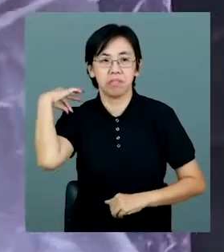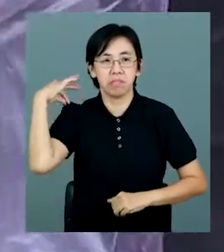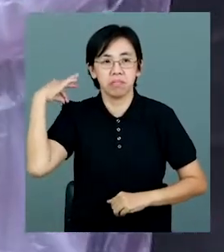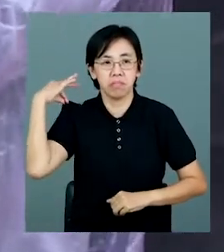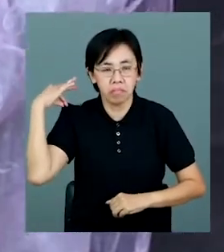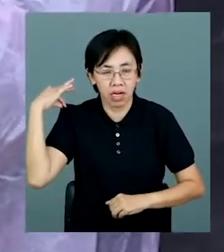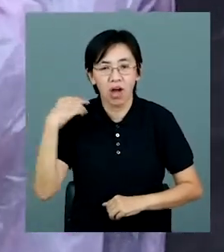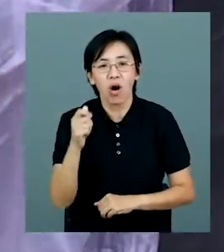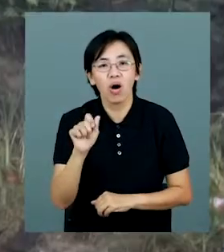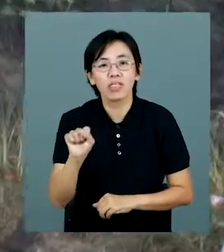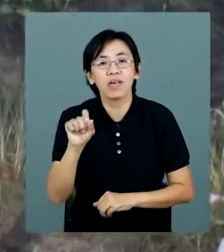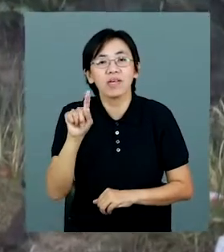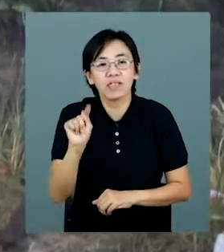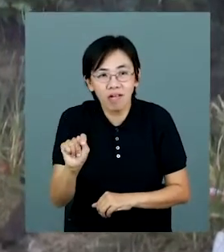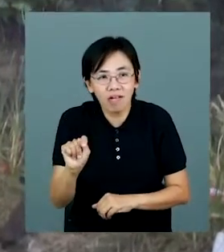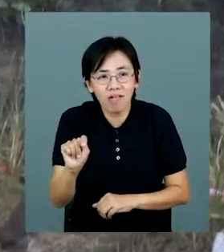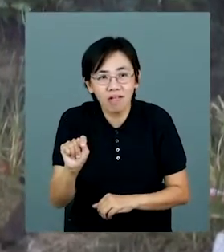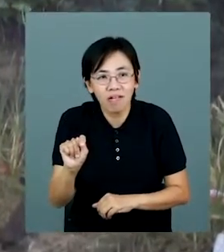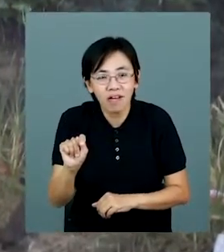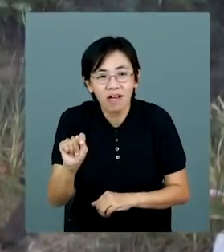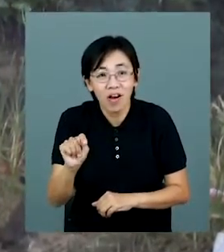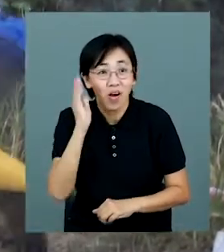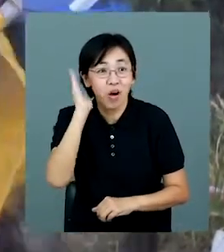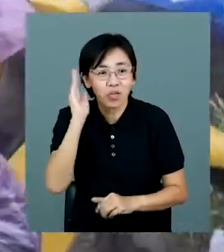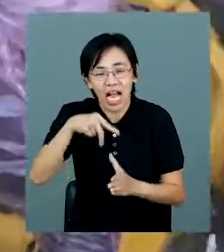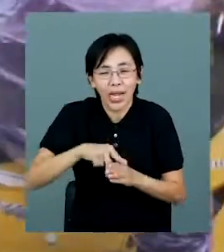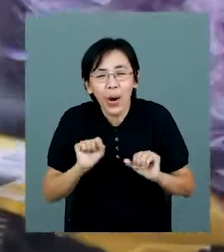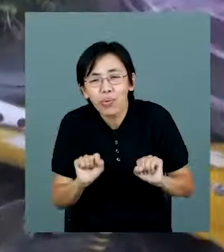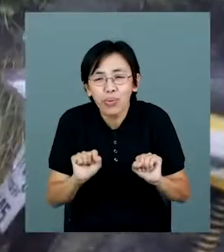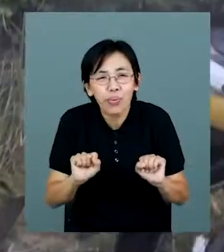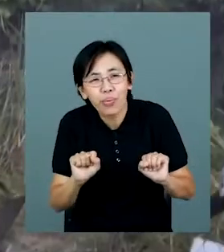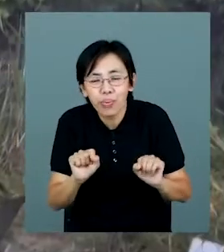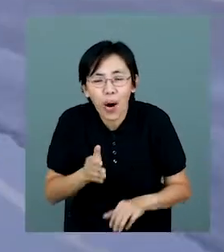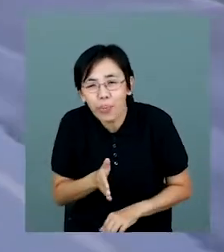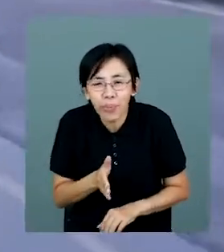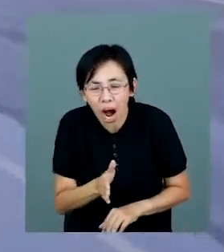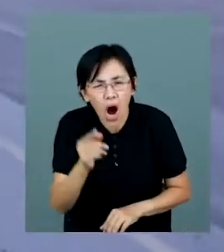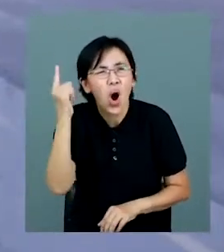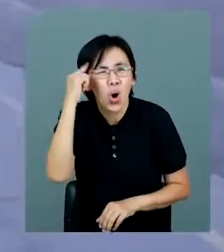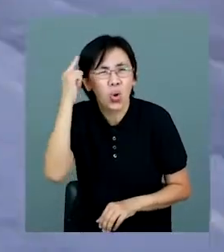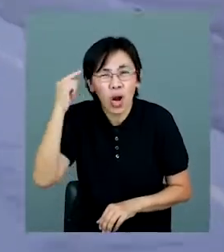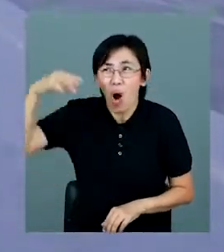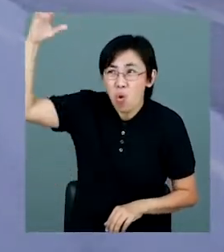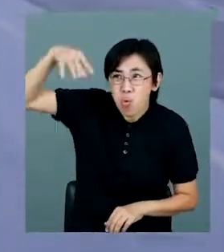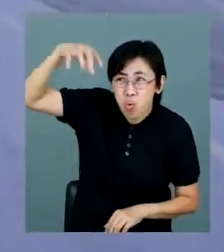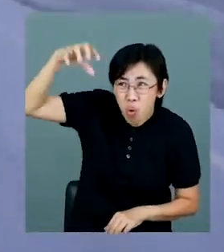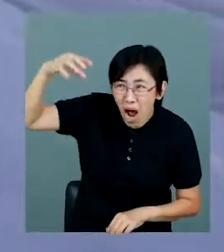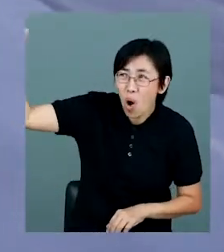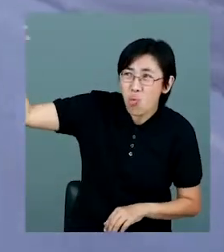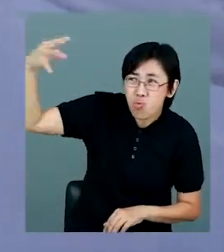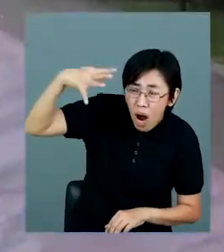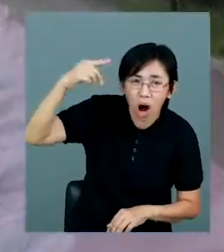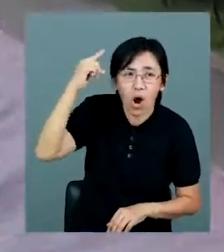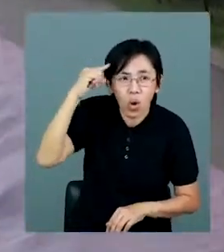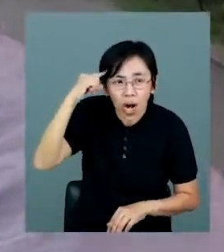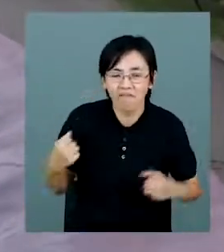ที่อาสาสมัครสาธารณสุขต่างด้าวหรือว่าอสต.อย่างบิ๊กนะครับก็ต้องปรับส